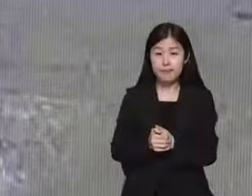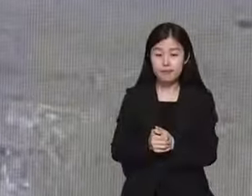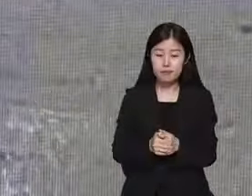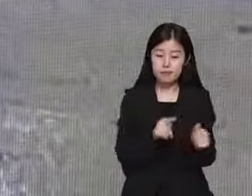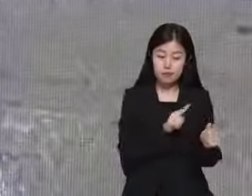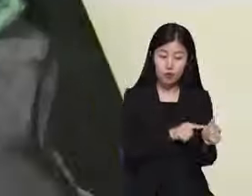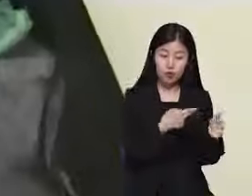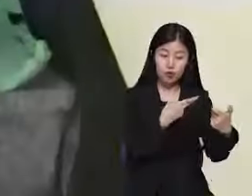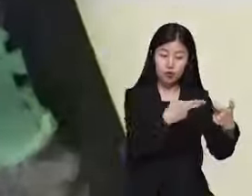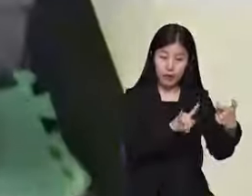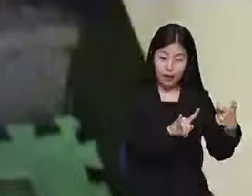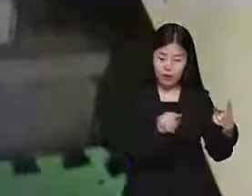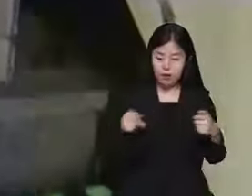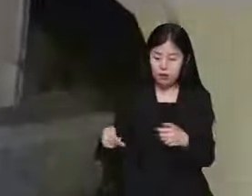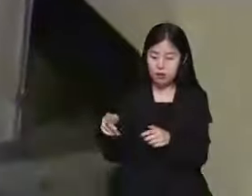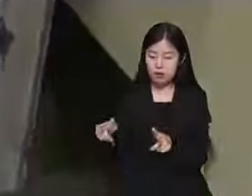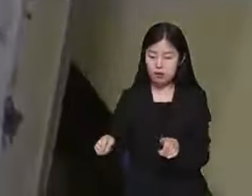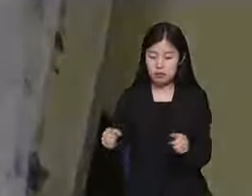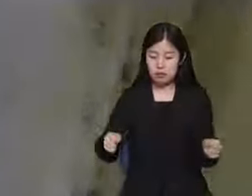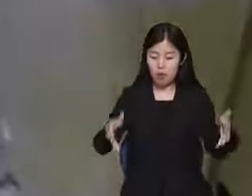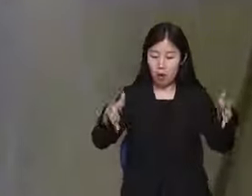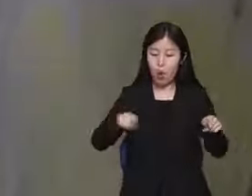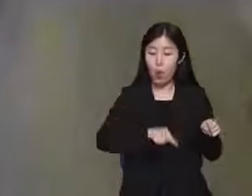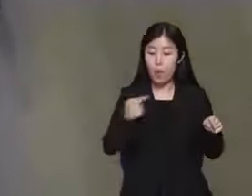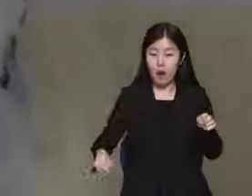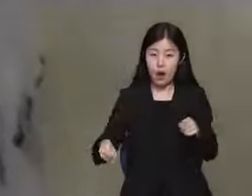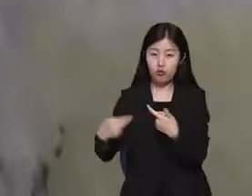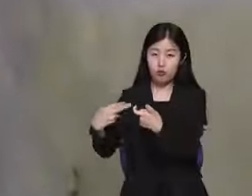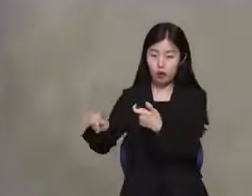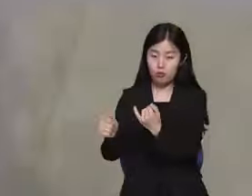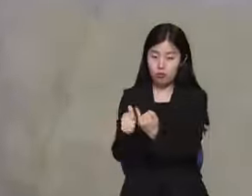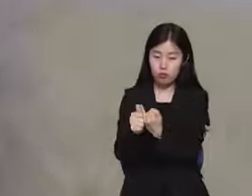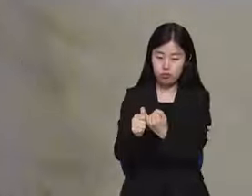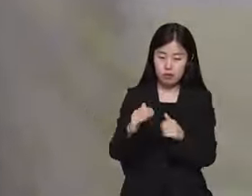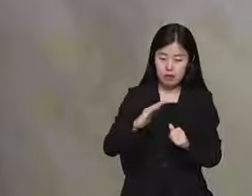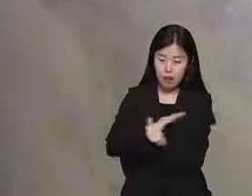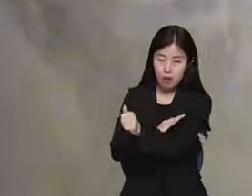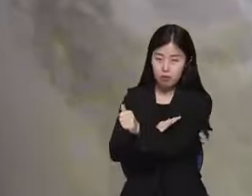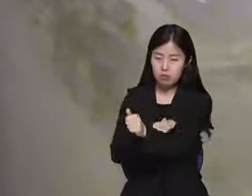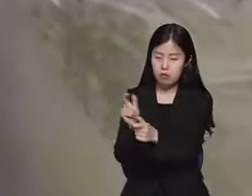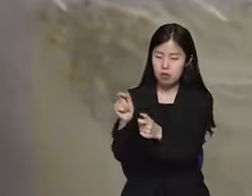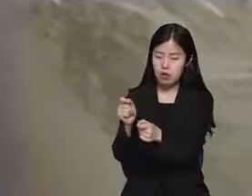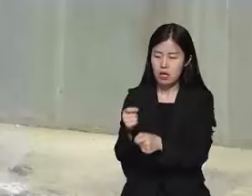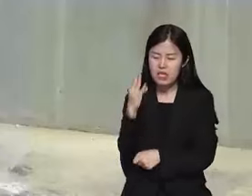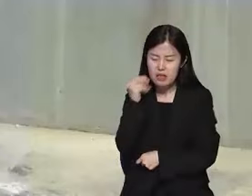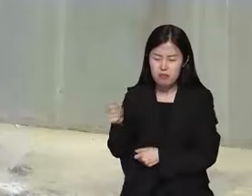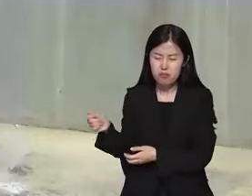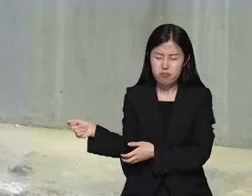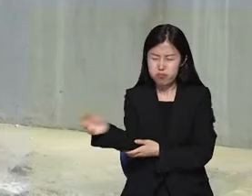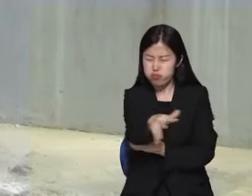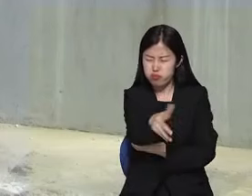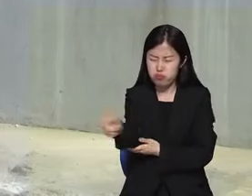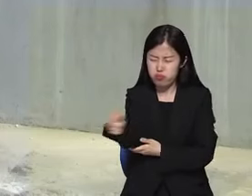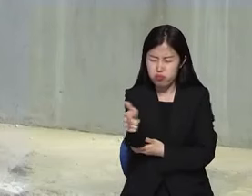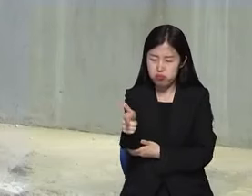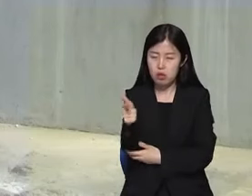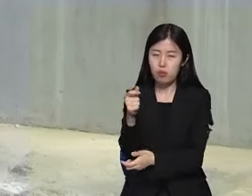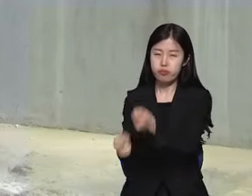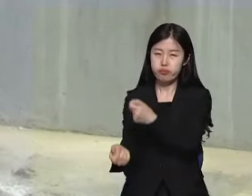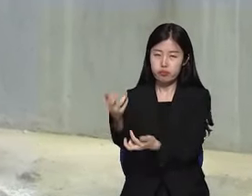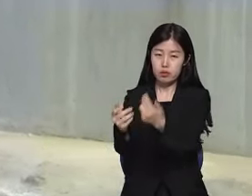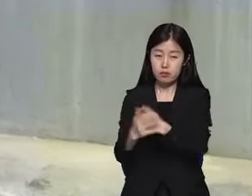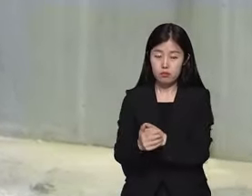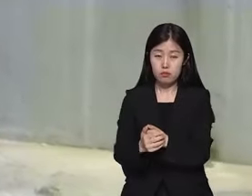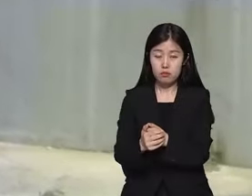사는 60대 B씨의 집에 찾아가 인화물질을 뿌리고 불을 지른 것으로 전해졌습니다. 보시는 것처럼 화재로 인해